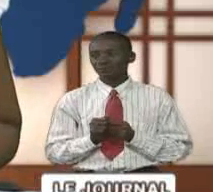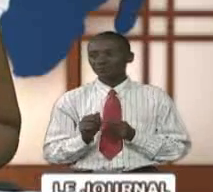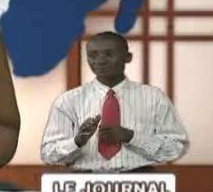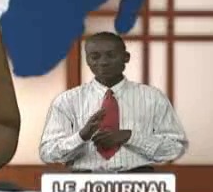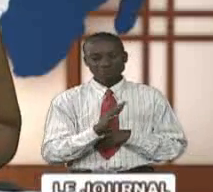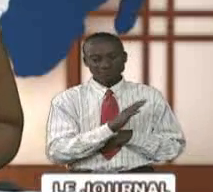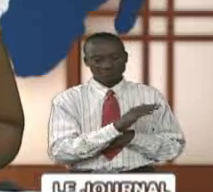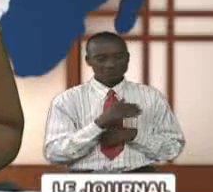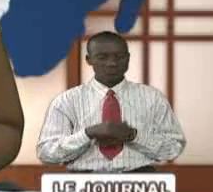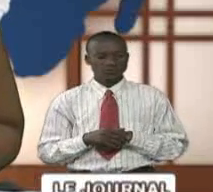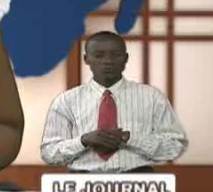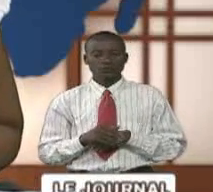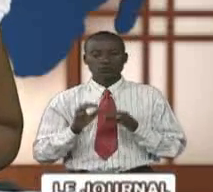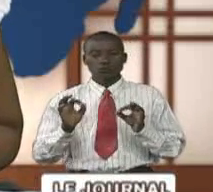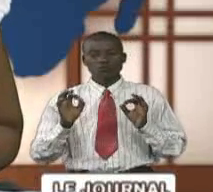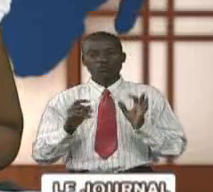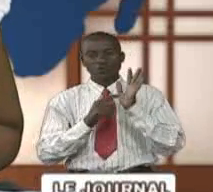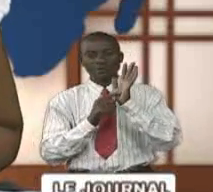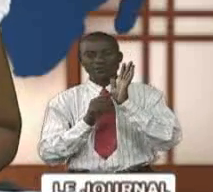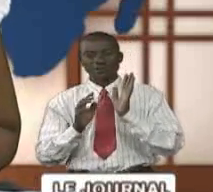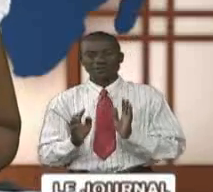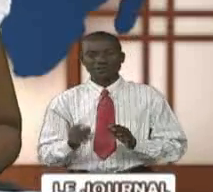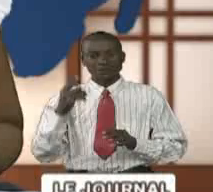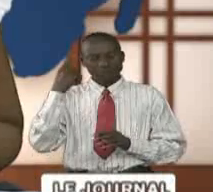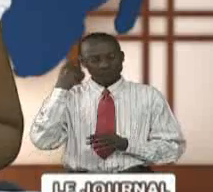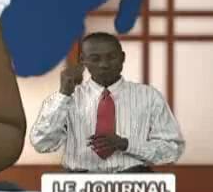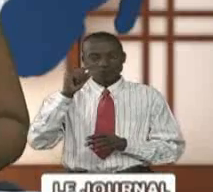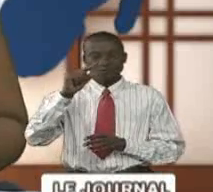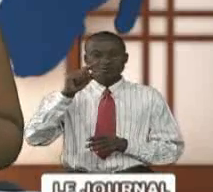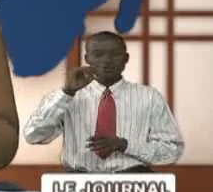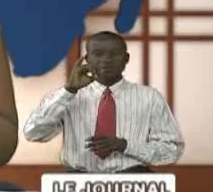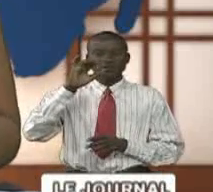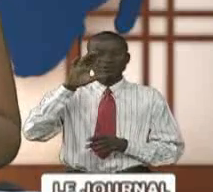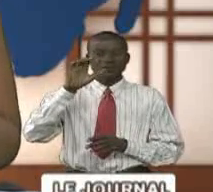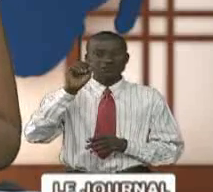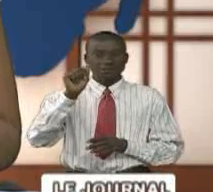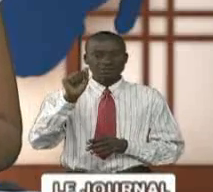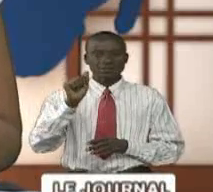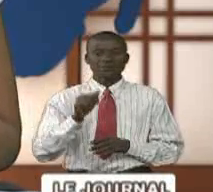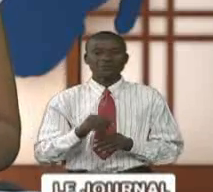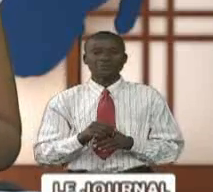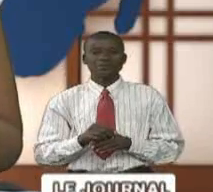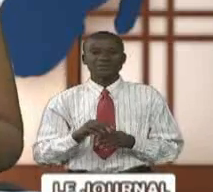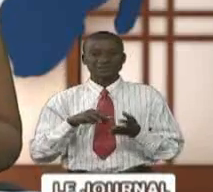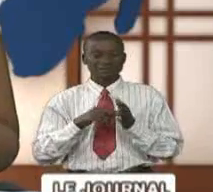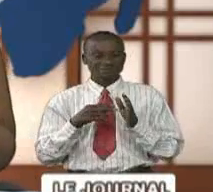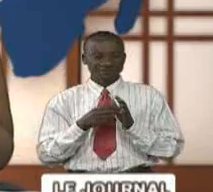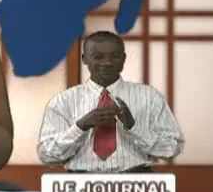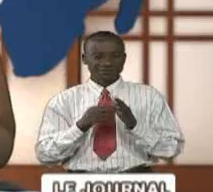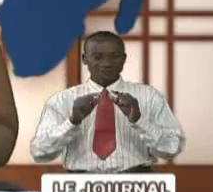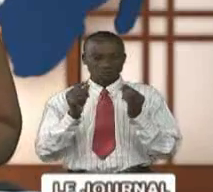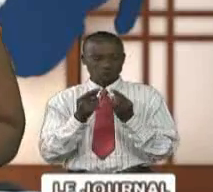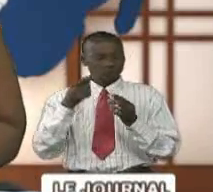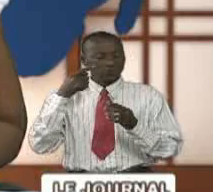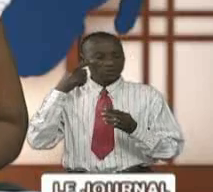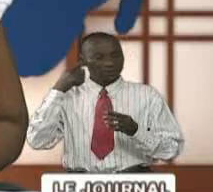Obita Eiko, c'est le nouveau représentant de la JICA. JICA, c'est l'agence japonaise de la coopération en République démocratique du